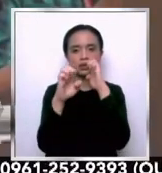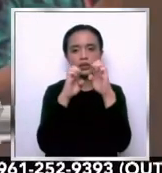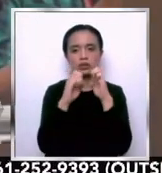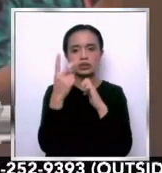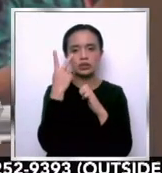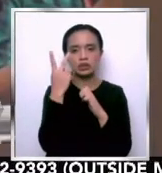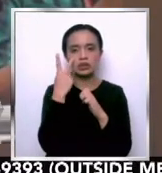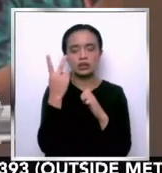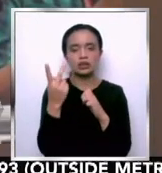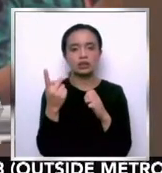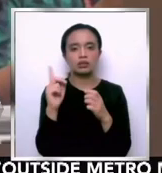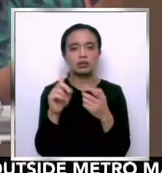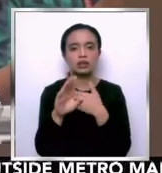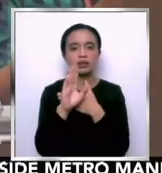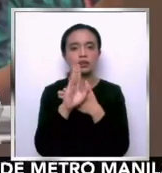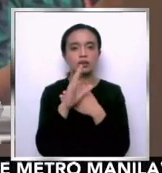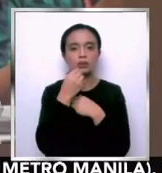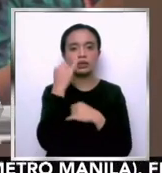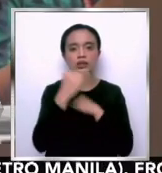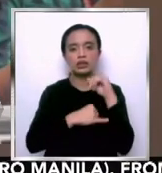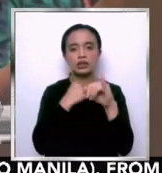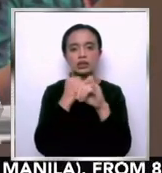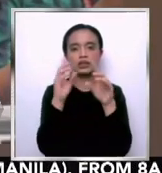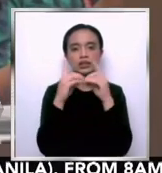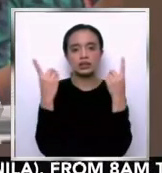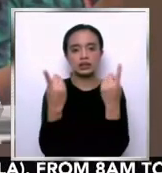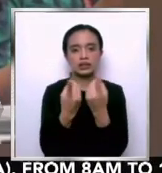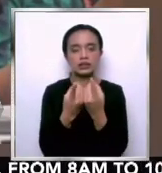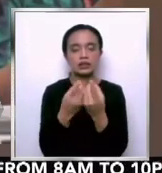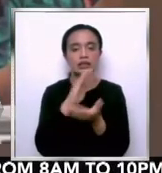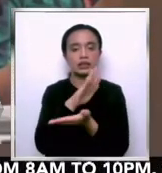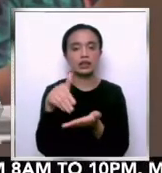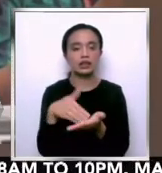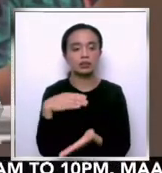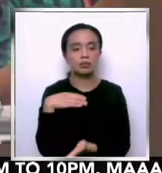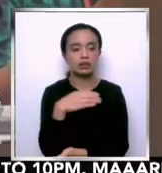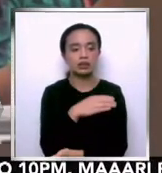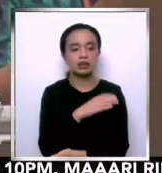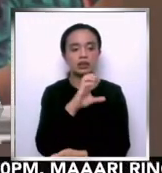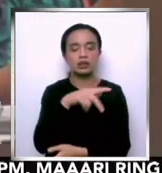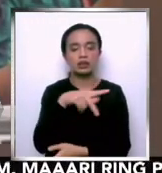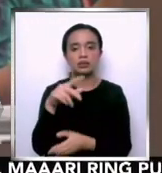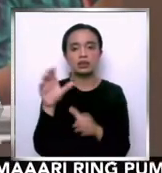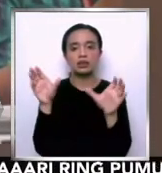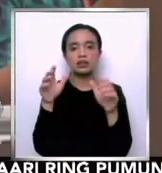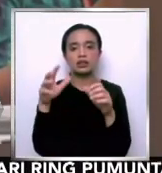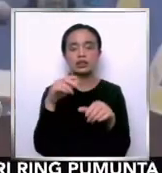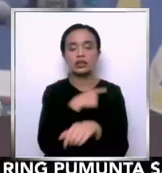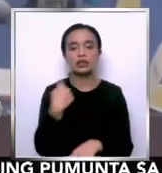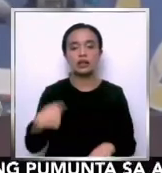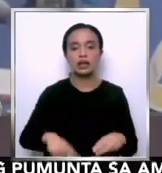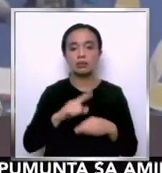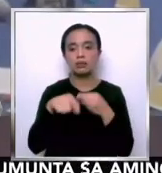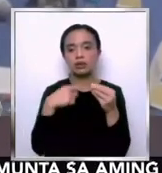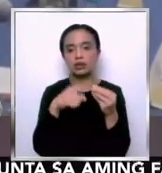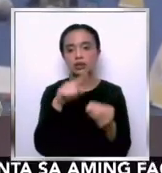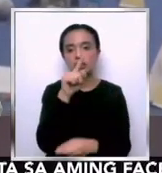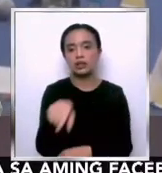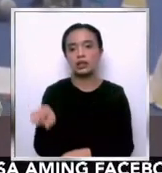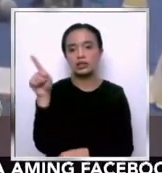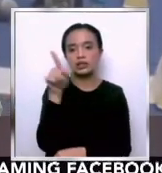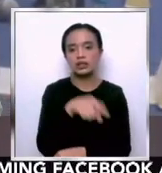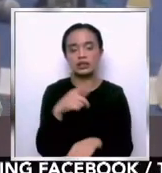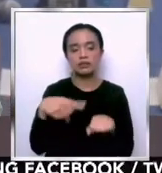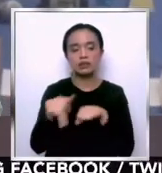Minister ng International Department ng Central Committee ng Communist Party of China, tungkol sa pagkansela ng Pilipinas sa